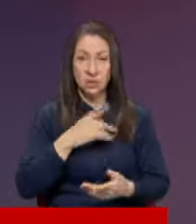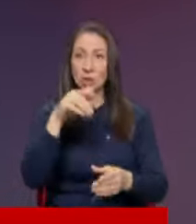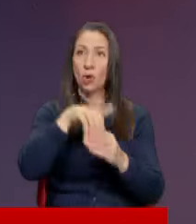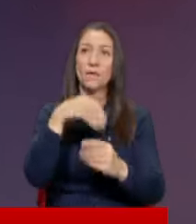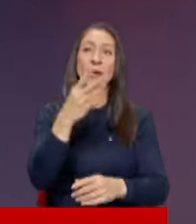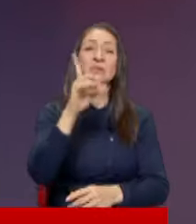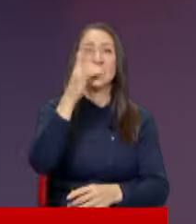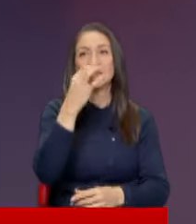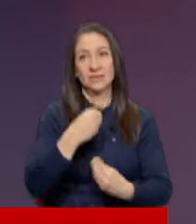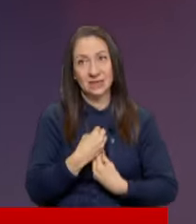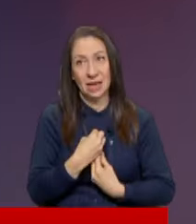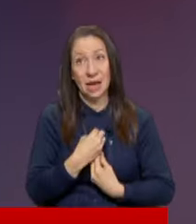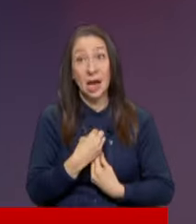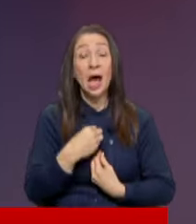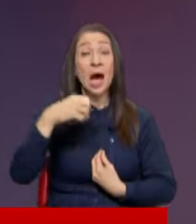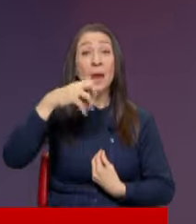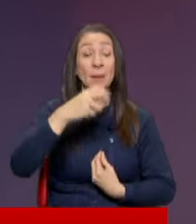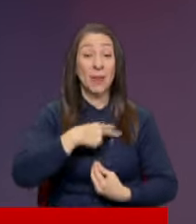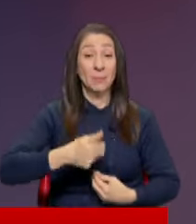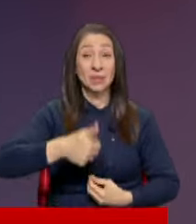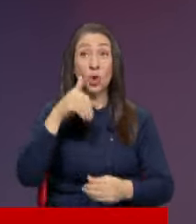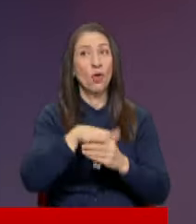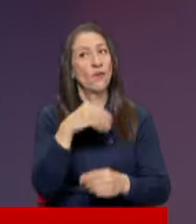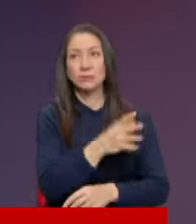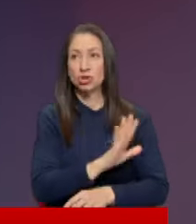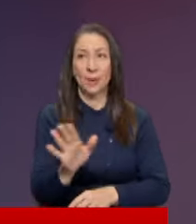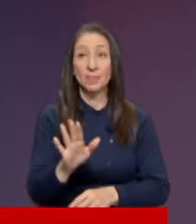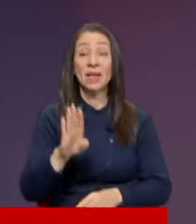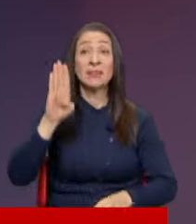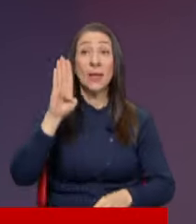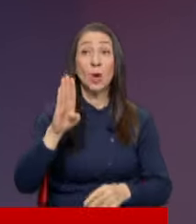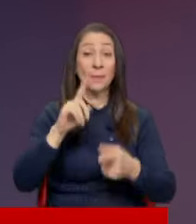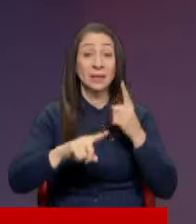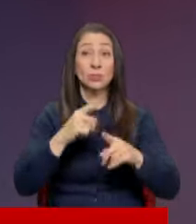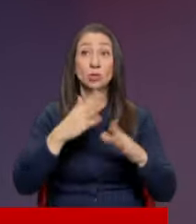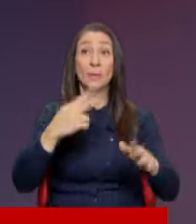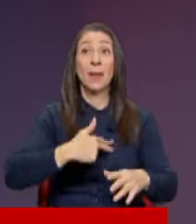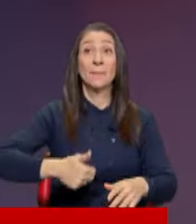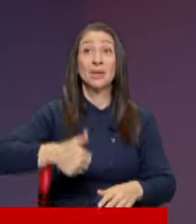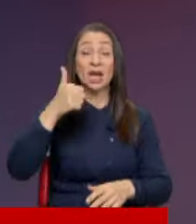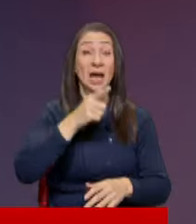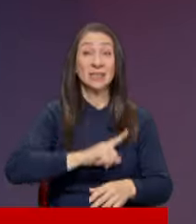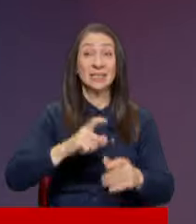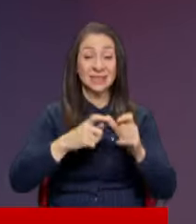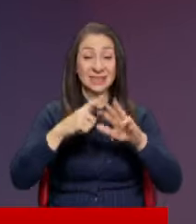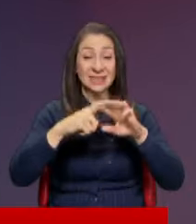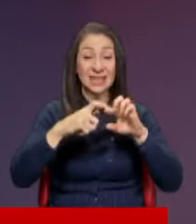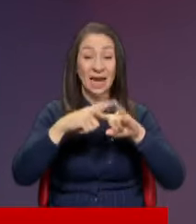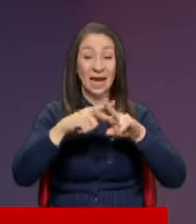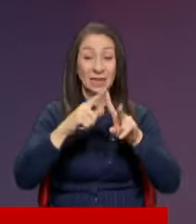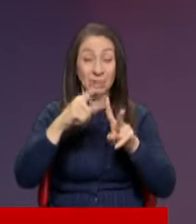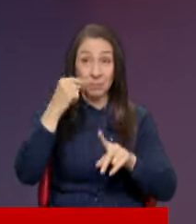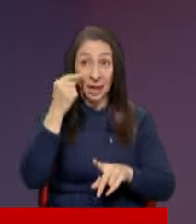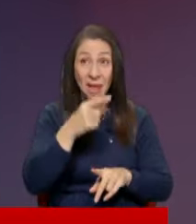vermeyeceğim Allah'ın izniyle AKP belediye başkanına oy vermeyeceğim Demokrat Parti'nin Büyükşehir Belediye Başkan Adayı serat Çelebioğlu